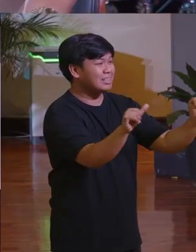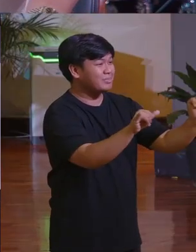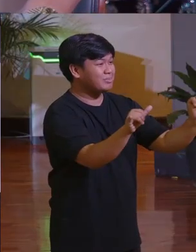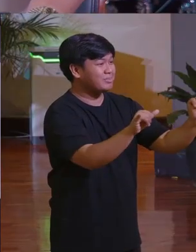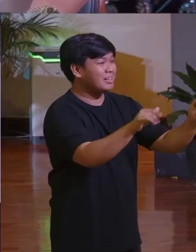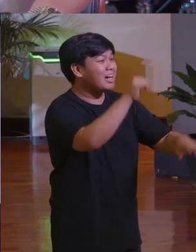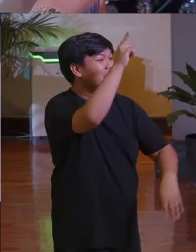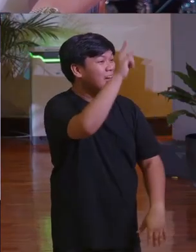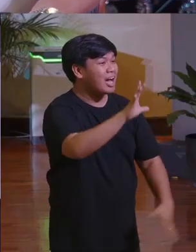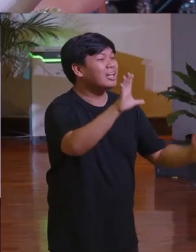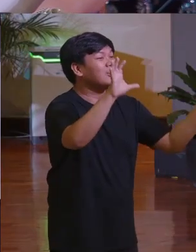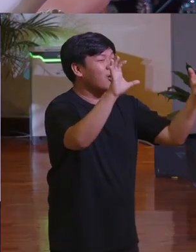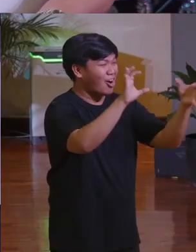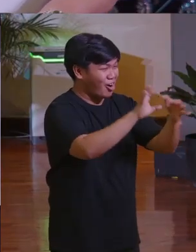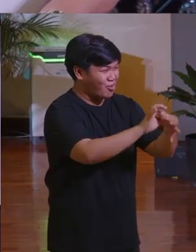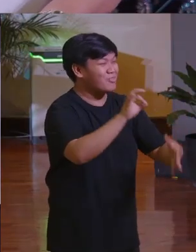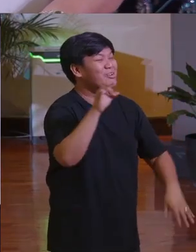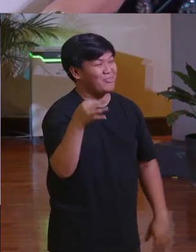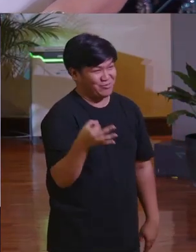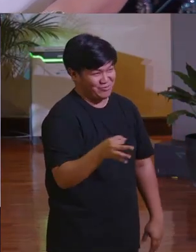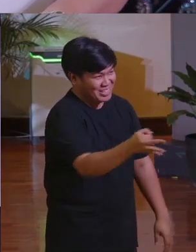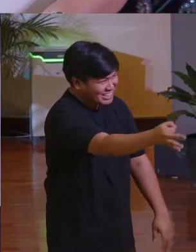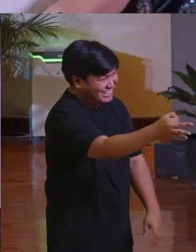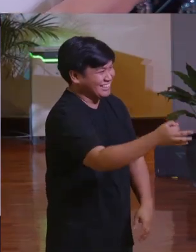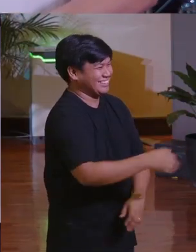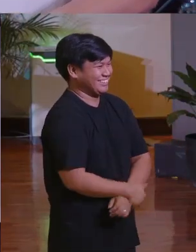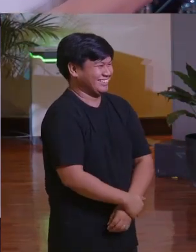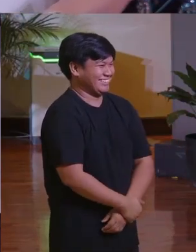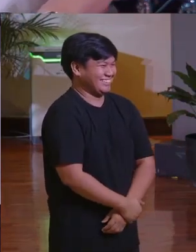fish. He is the fish god.